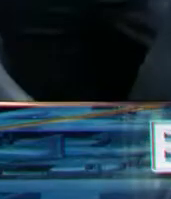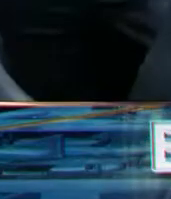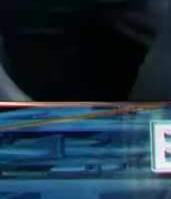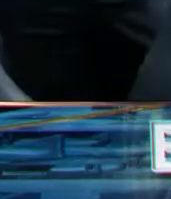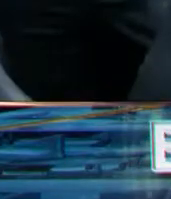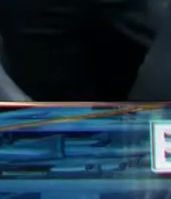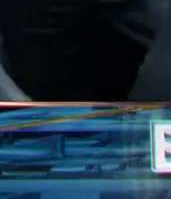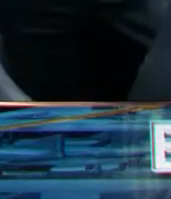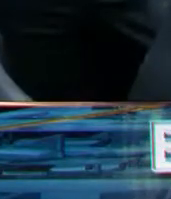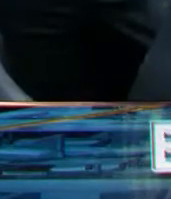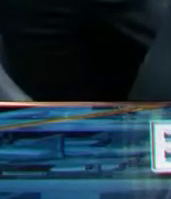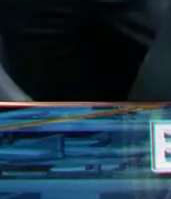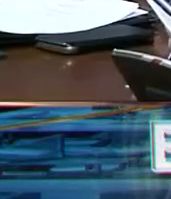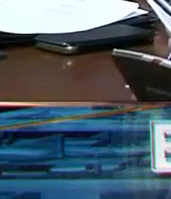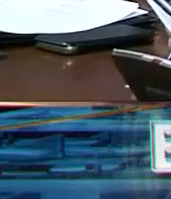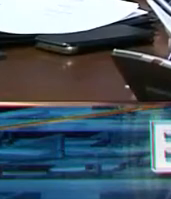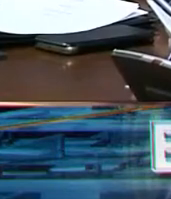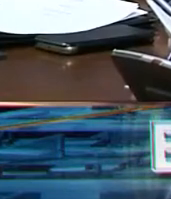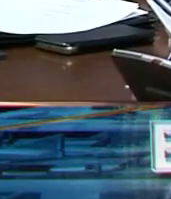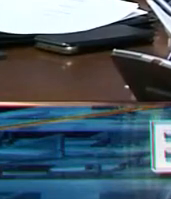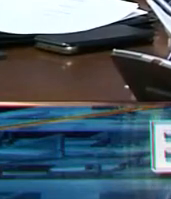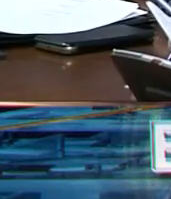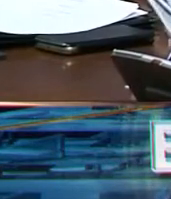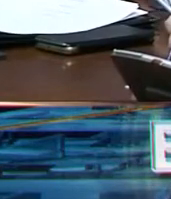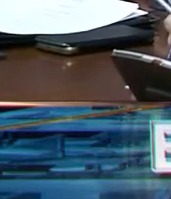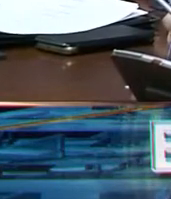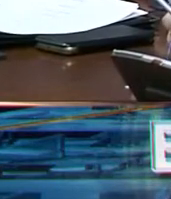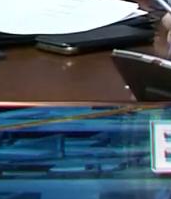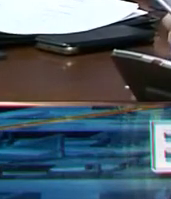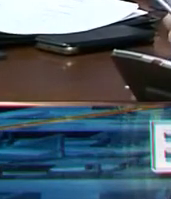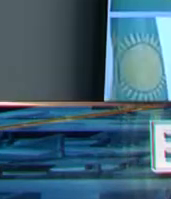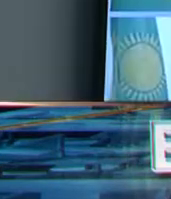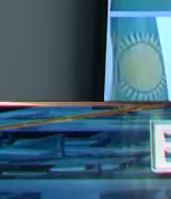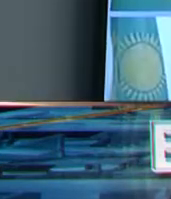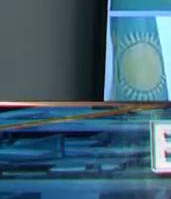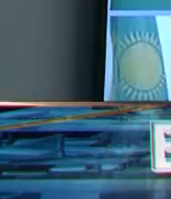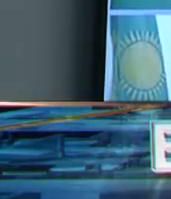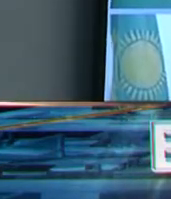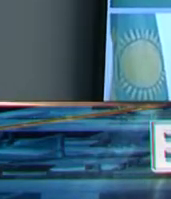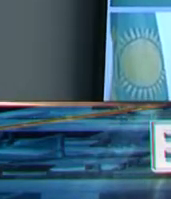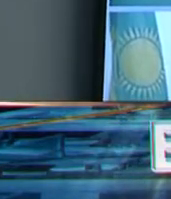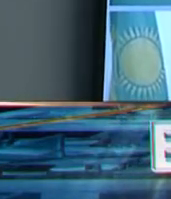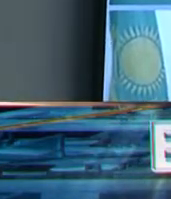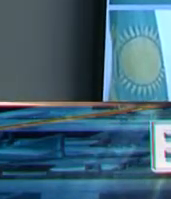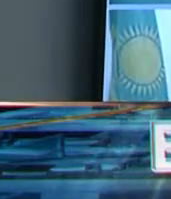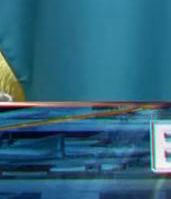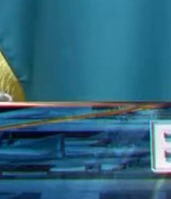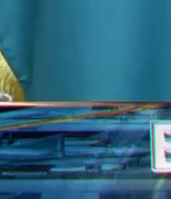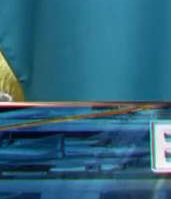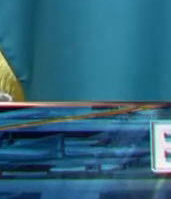Сақтансаң сақтайды. Алматы облысында су тасу қаупі бар, 41 участок бар. Бүгін облыстық әкімдікте көктемгі су тасқыны дайындығы